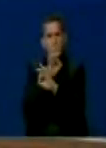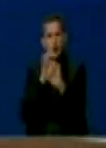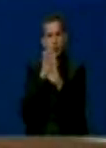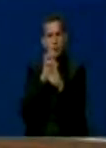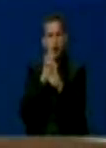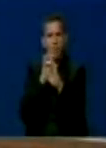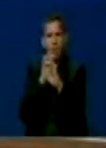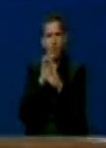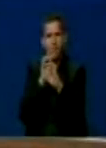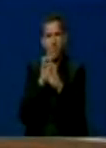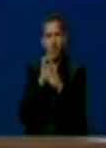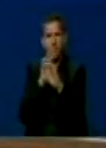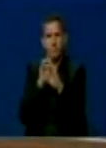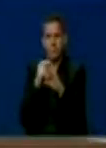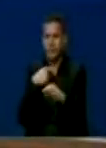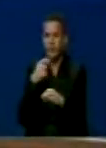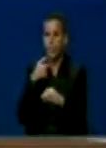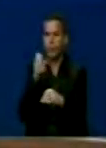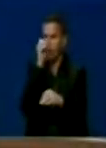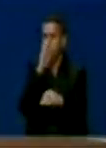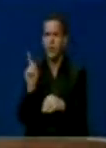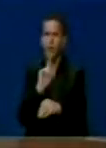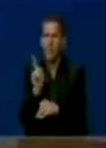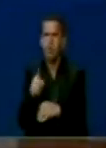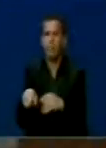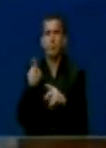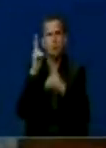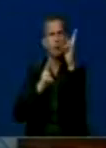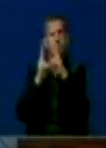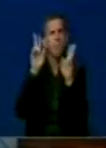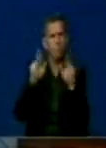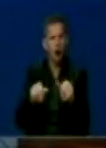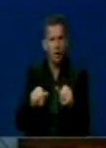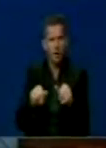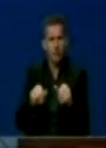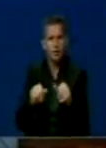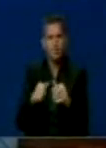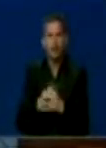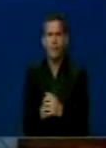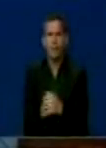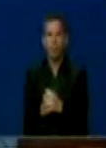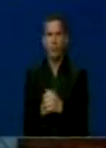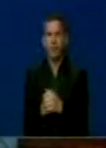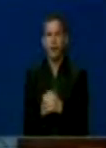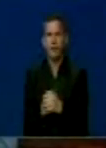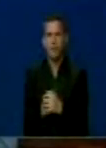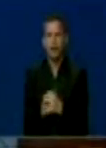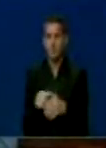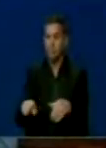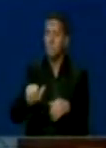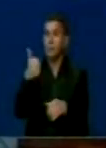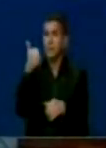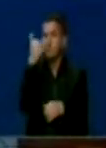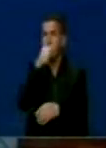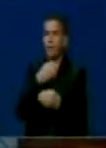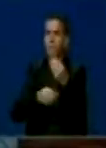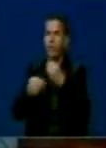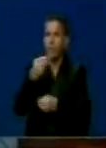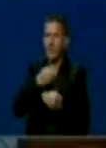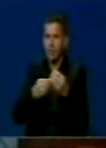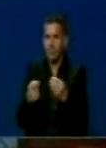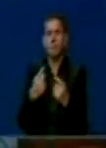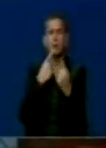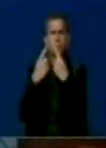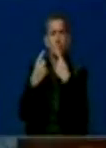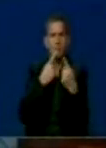që me ndaj që nuk është asgjë e keqe që për diskutojmë këtë çështje, është nisur mrapsht, farë mënyre, spari për aspektin ekonomik që për e diskutojmë që u